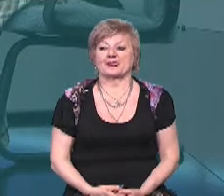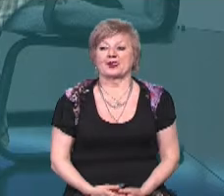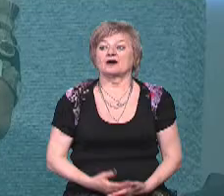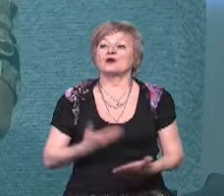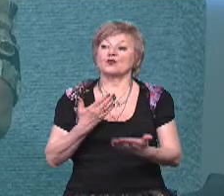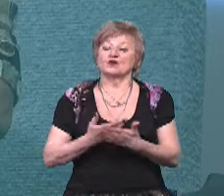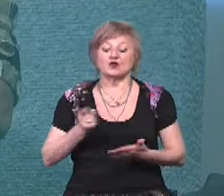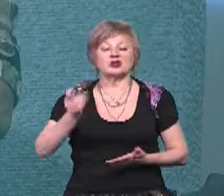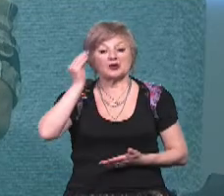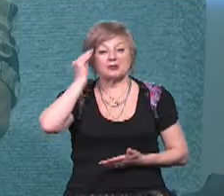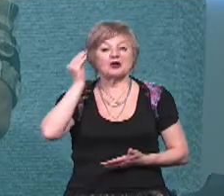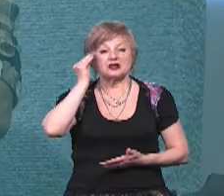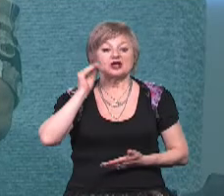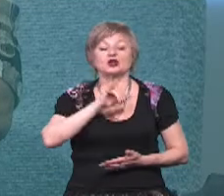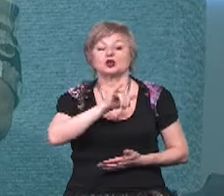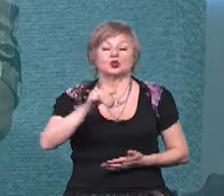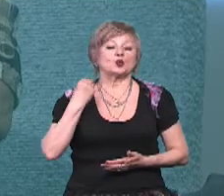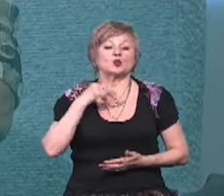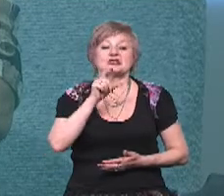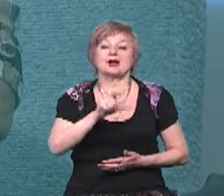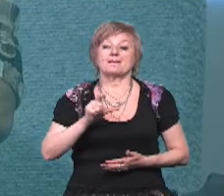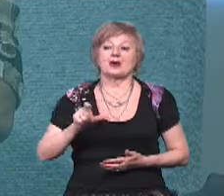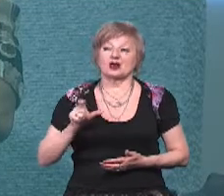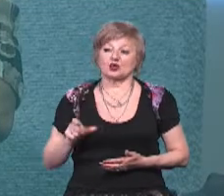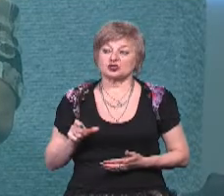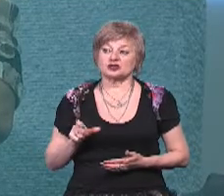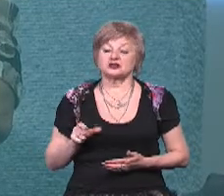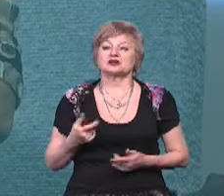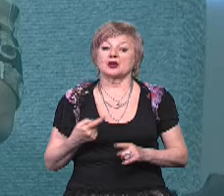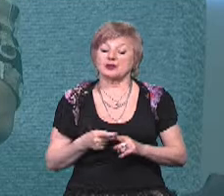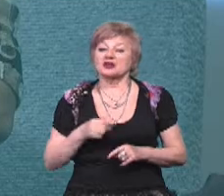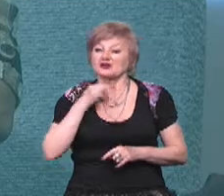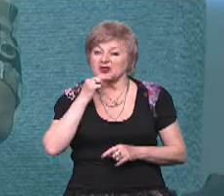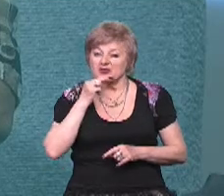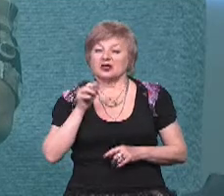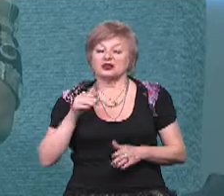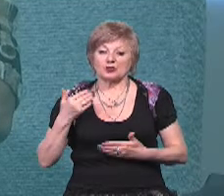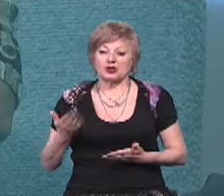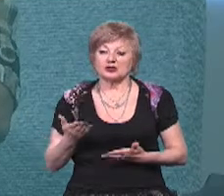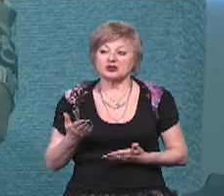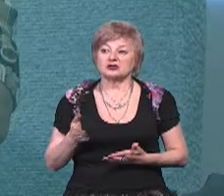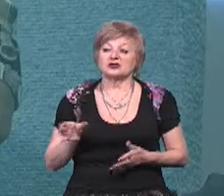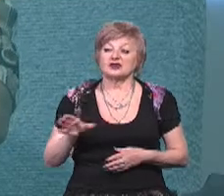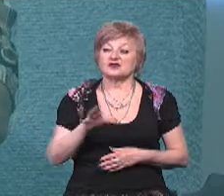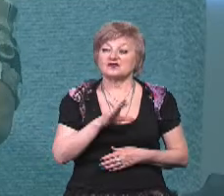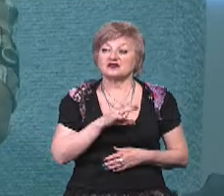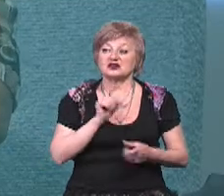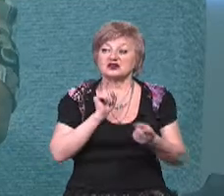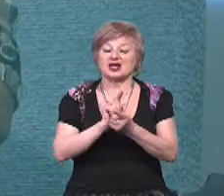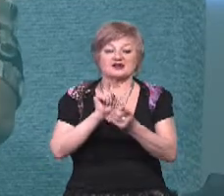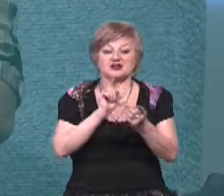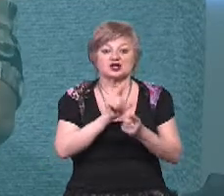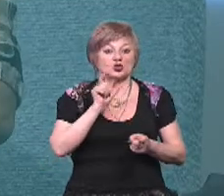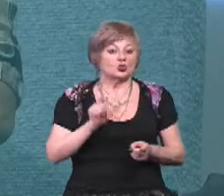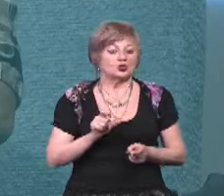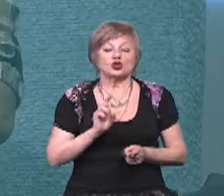От такі думки у запоріжців. І зверніть увагу, що жоден із нами зустрінутих людей не